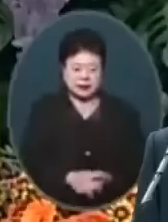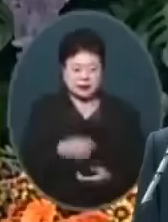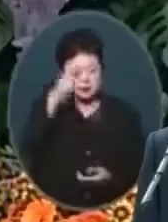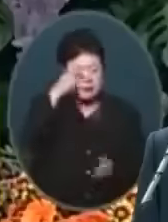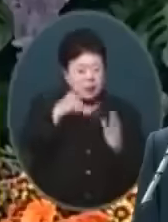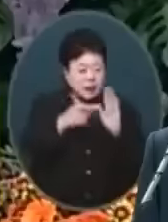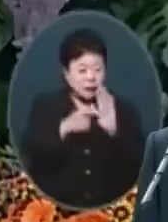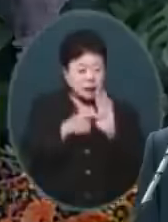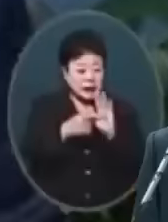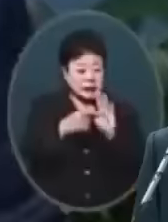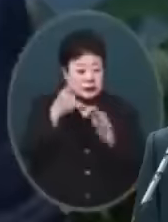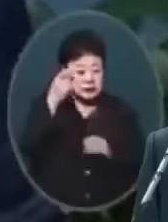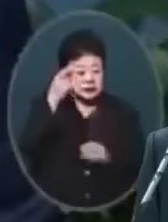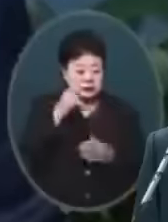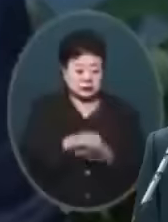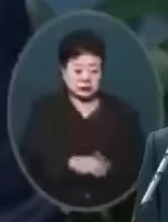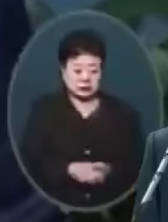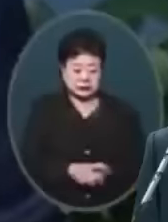부정적인 생각,